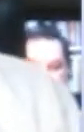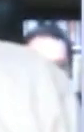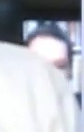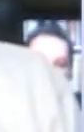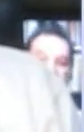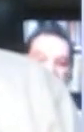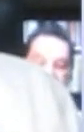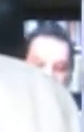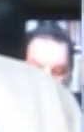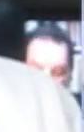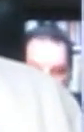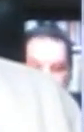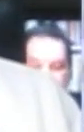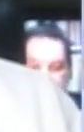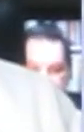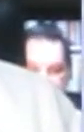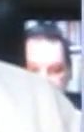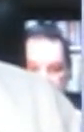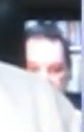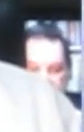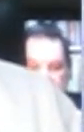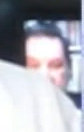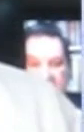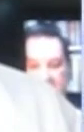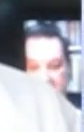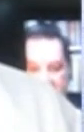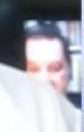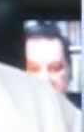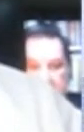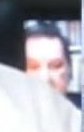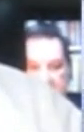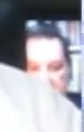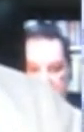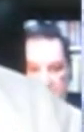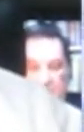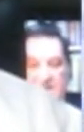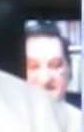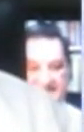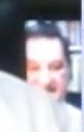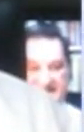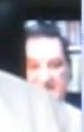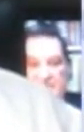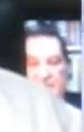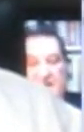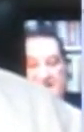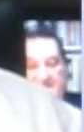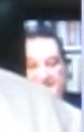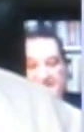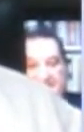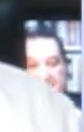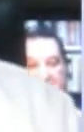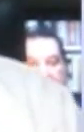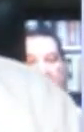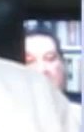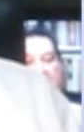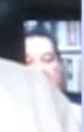Αλλά, λέει ο τουρκικός ισχυρισμός, δεν υπάρχει, λέει, ειδική διμερή συμφωνία ώστε